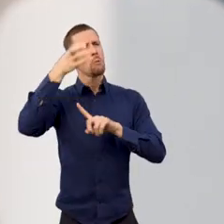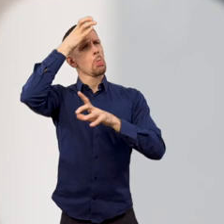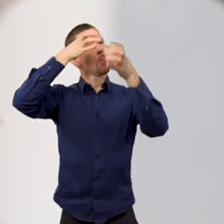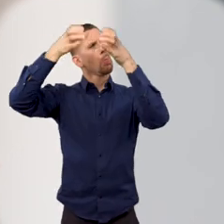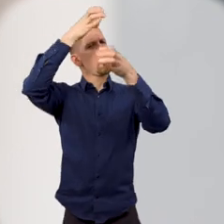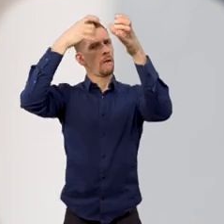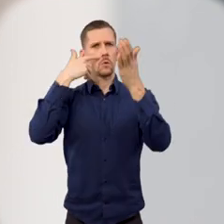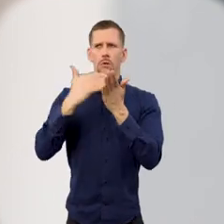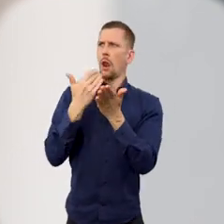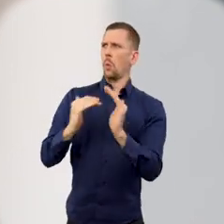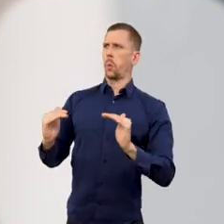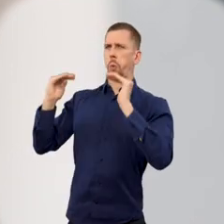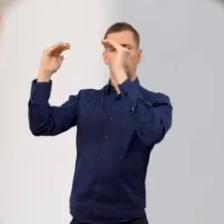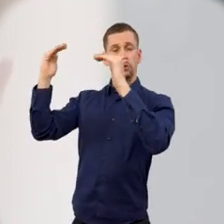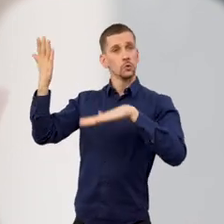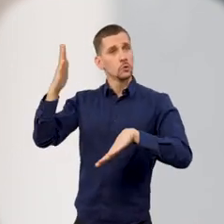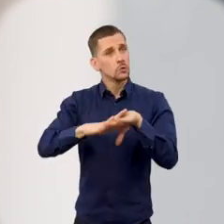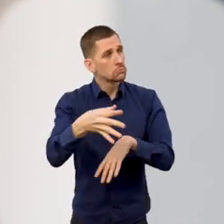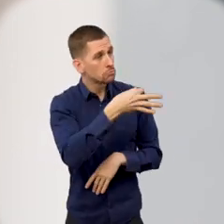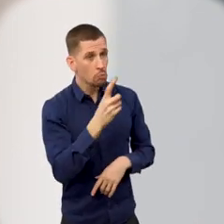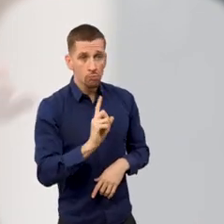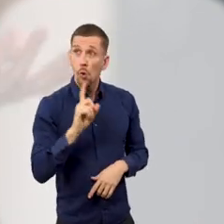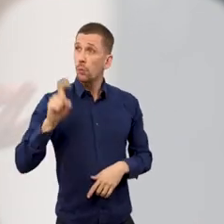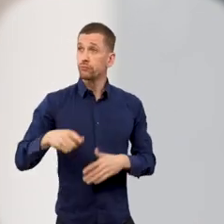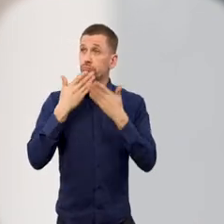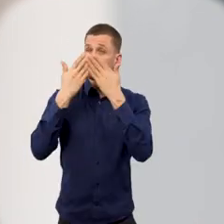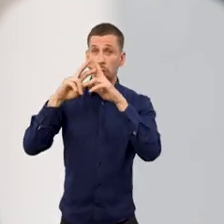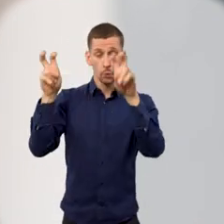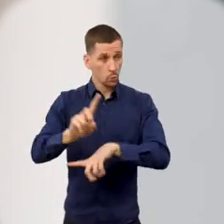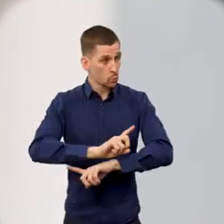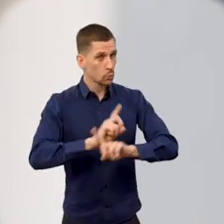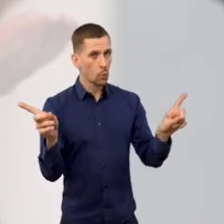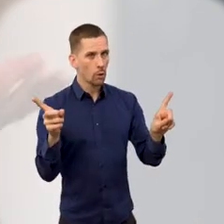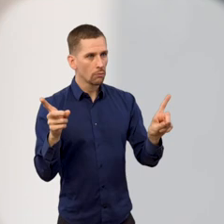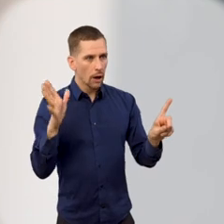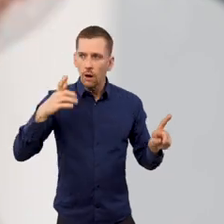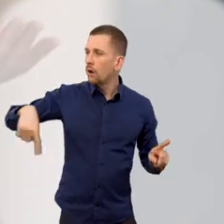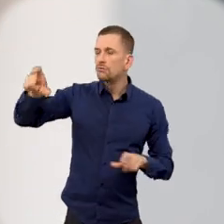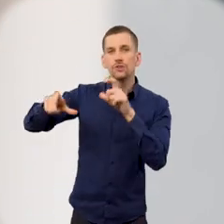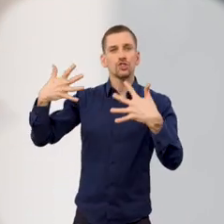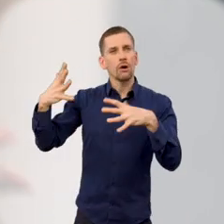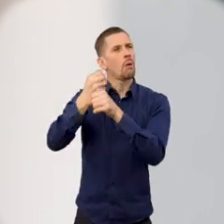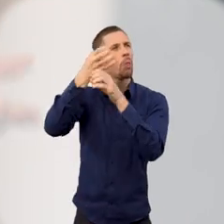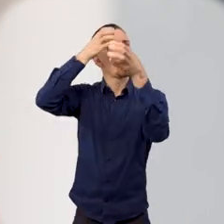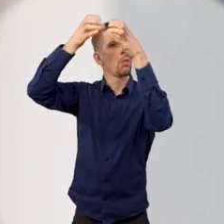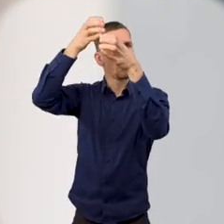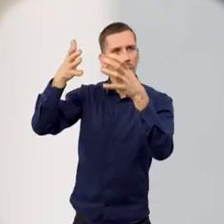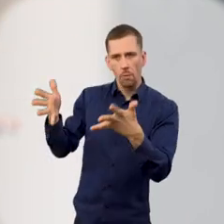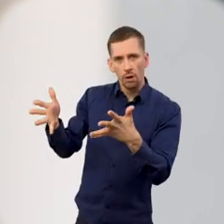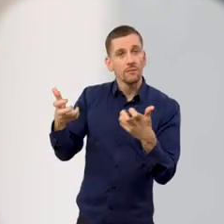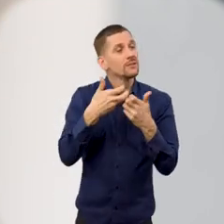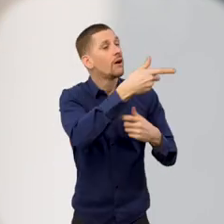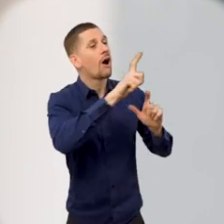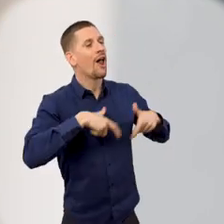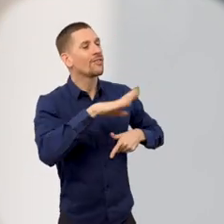Parce que souvent, voilà, dans ces métiers-là, on est bardé de diplômes. Vous démontrez que ce n'est pas nécessaire, même s'il y a des gens déjà très diplômés qui